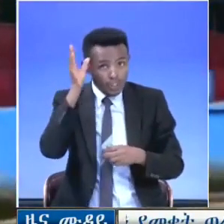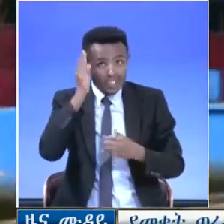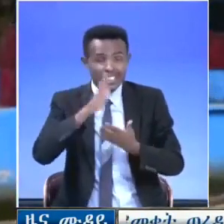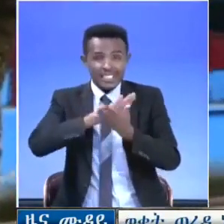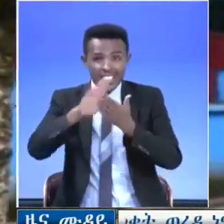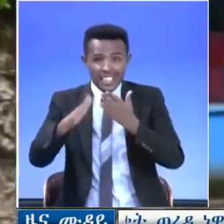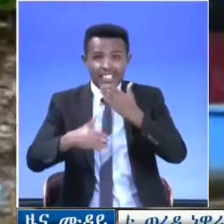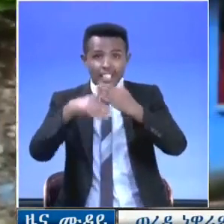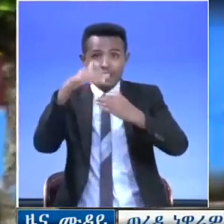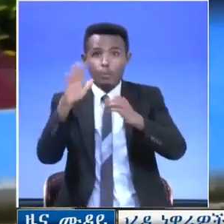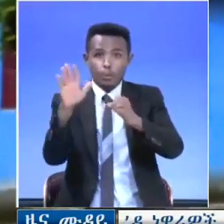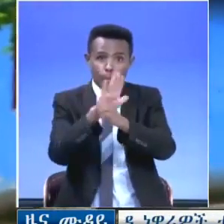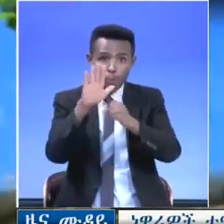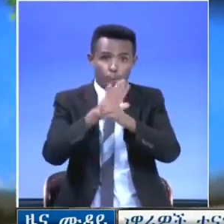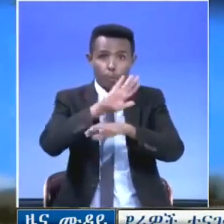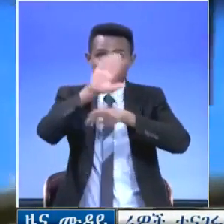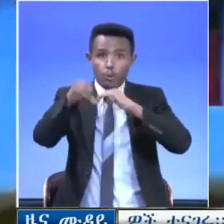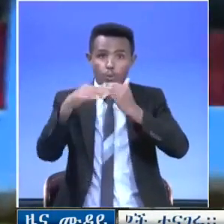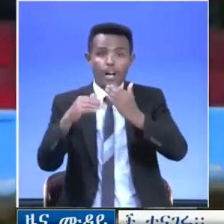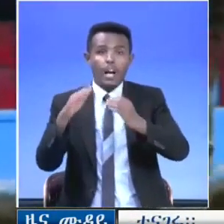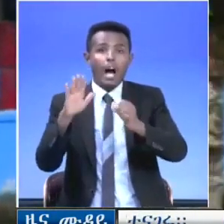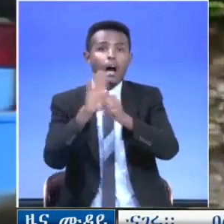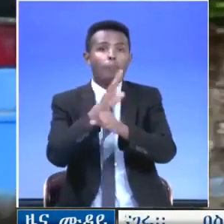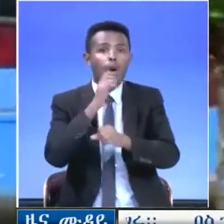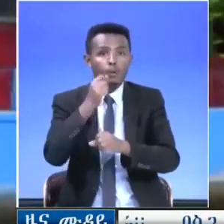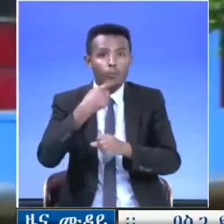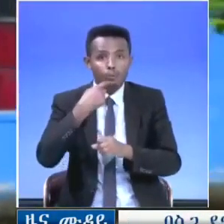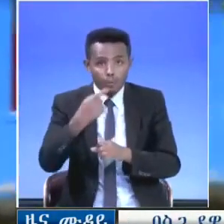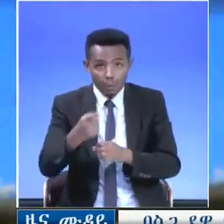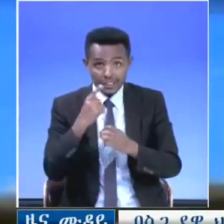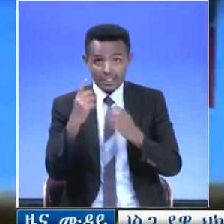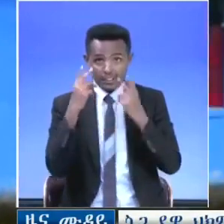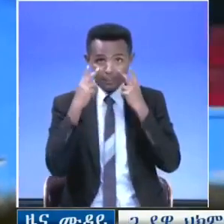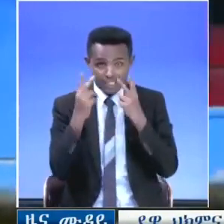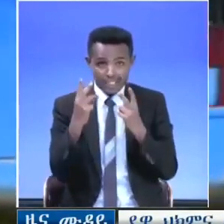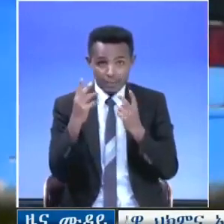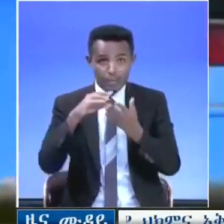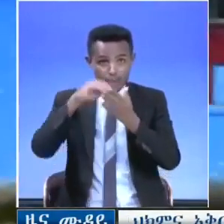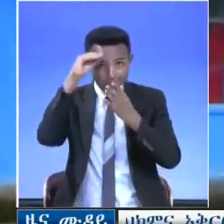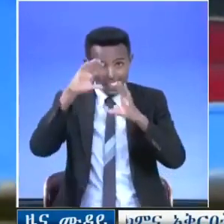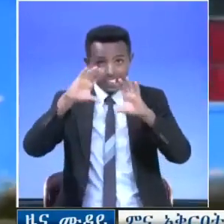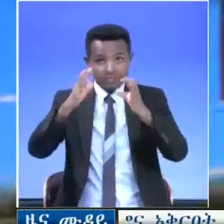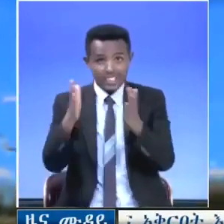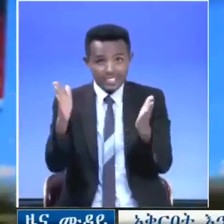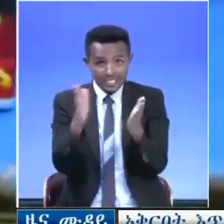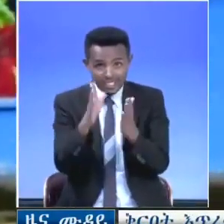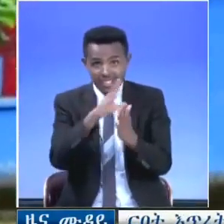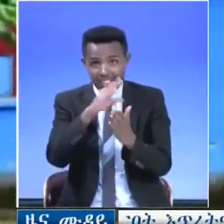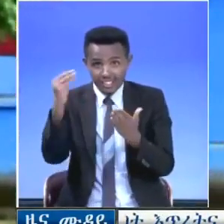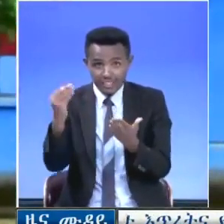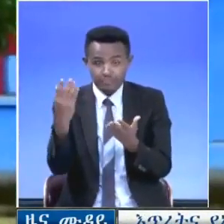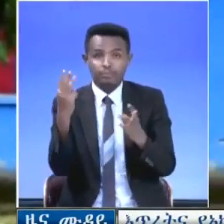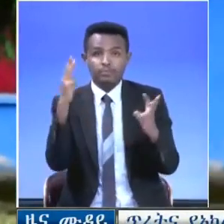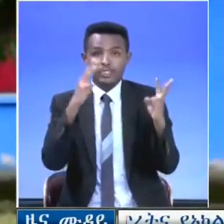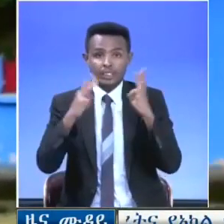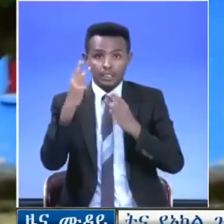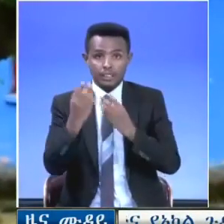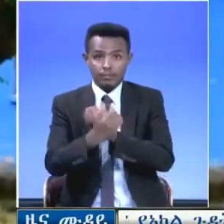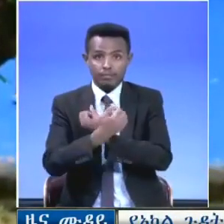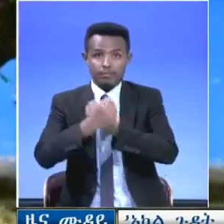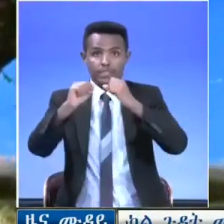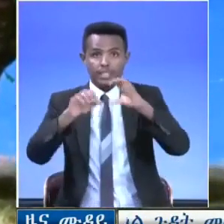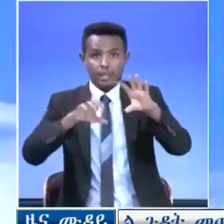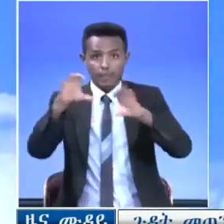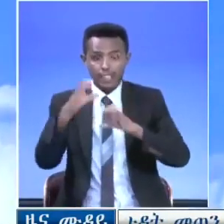በሙሉ ያሟሉም ብለዋል። በከተማ አስተዳደሩ ባሉ ትምህርት ቤቶች የሚታየውን የመማሪያ ክፍል ጥራትና የጥራት ችግር ለመቅረፍም ከአማራ ልማት